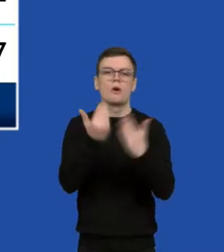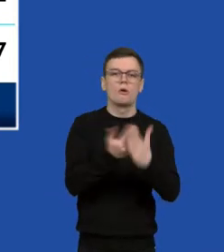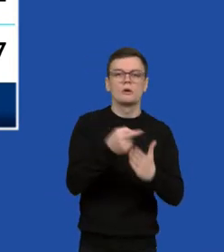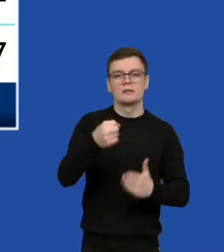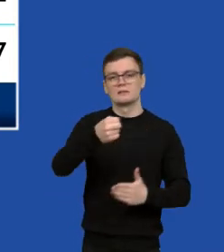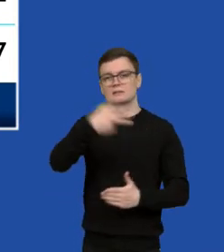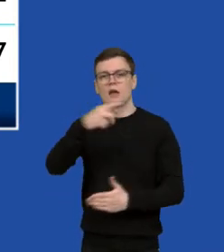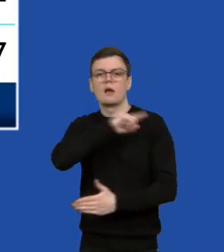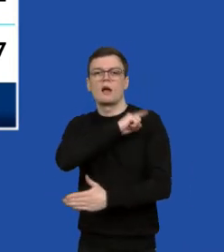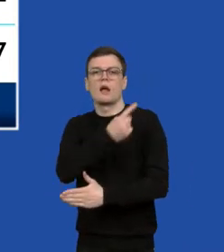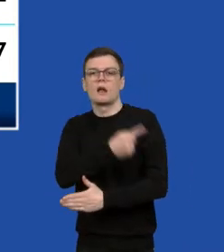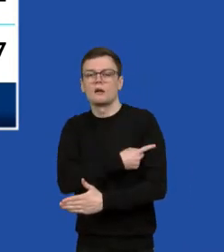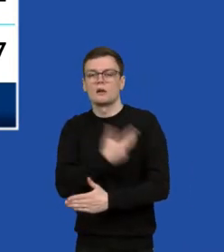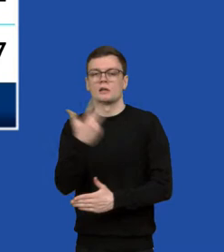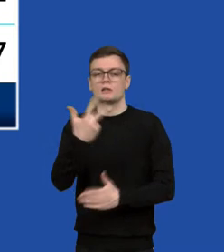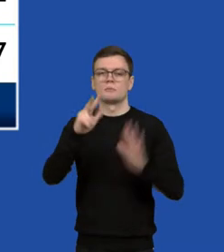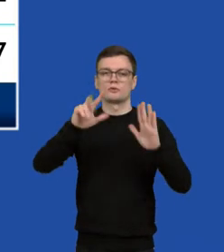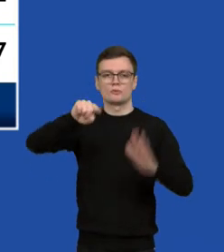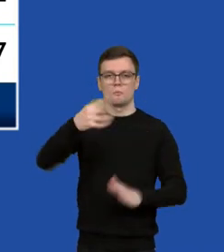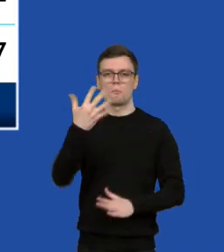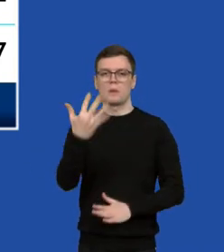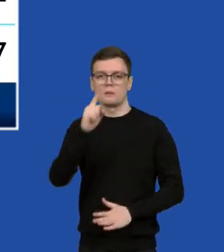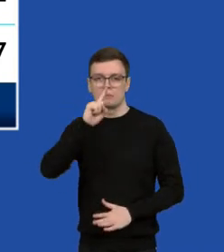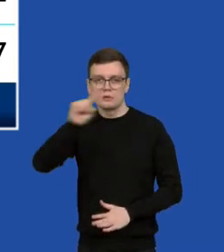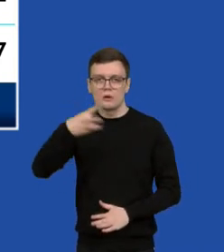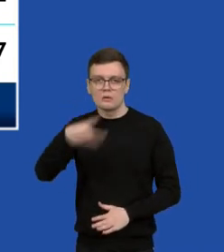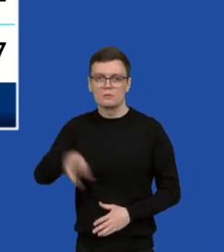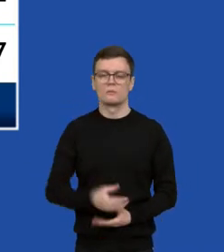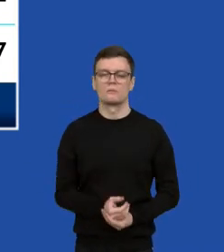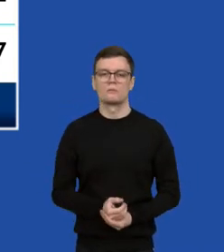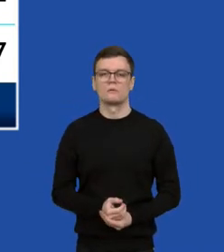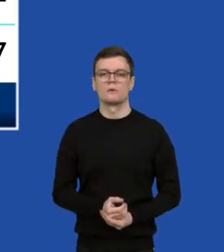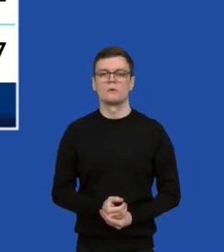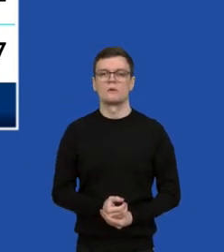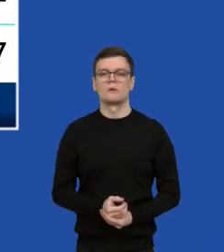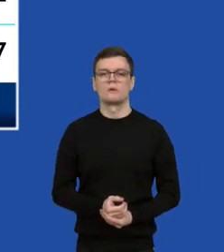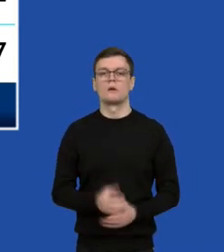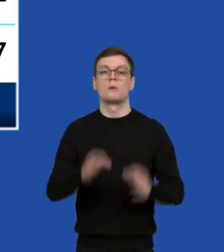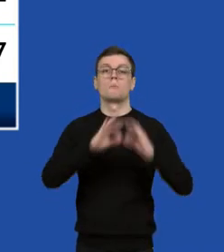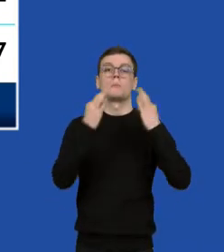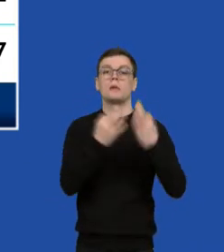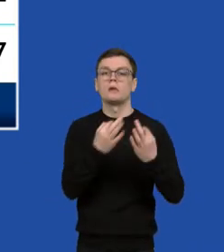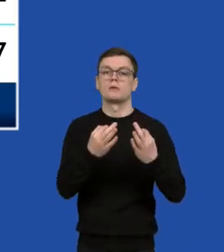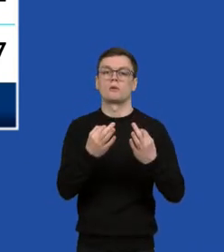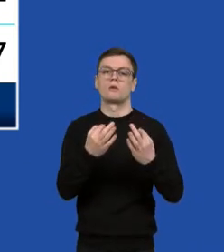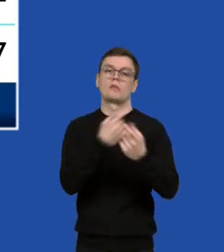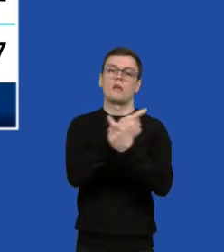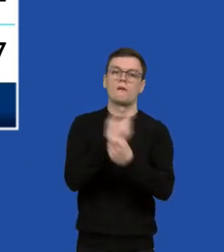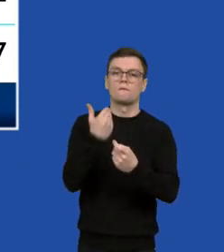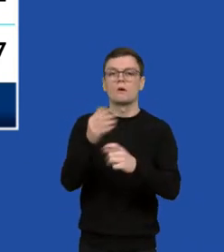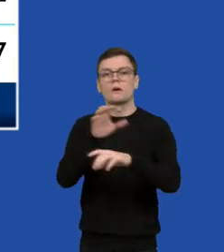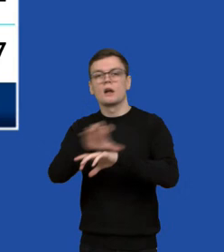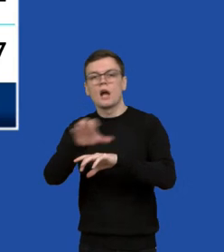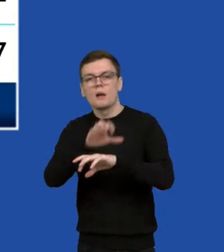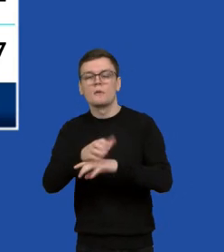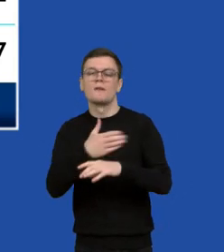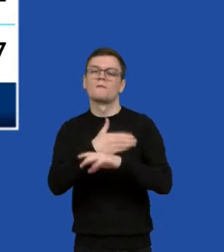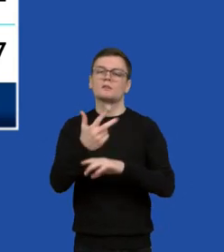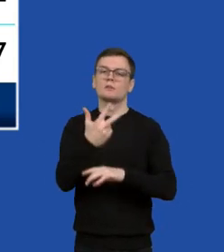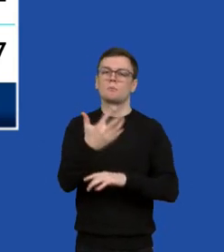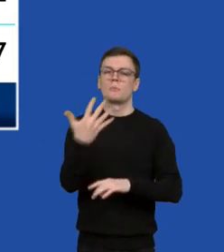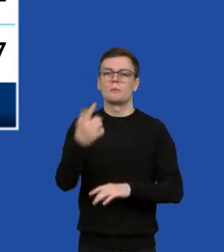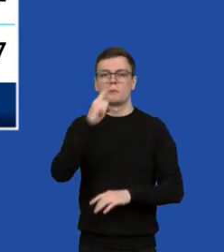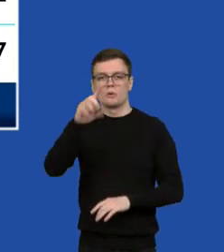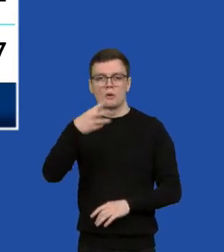pramonės įmonės 38,5 milijono, na ir investicijos į biodegalų gamybos technologijas virš 35 milijonų eurų.